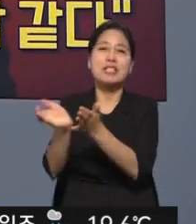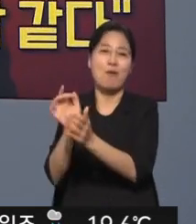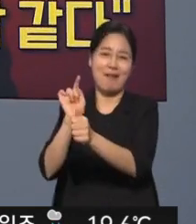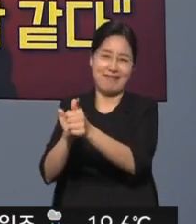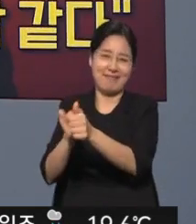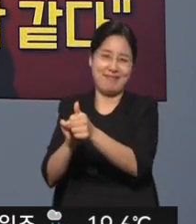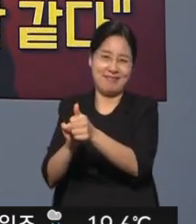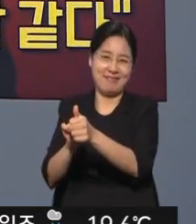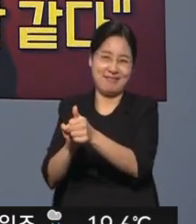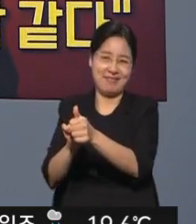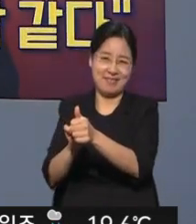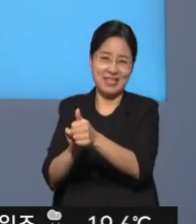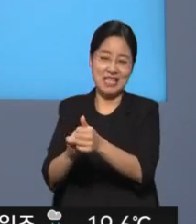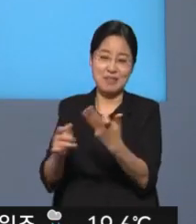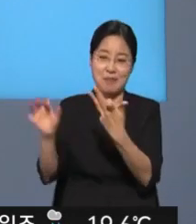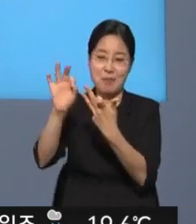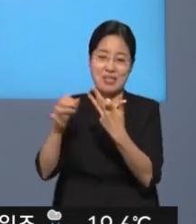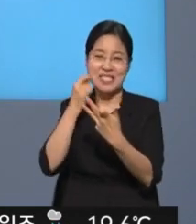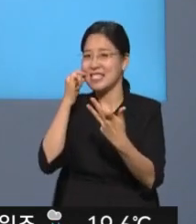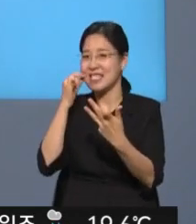생각은 어떠신가요?